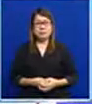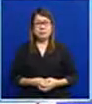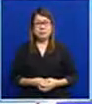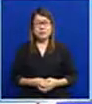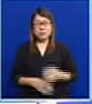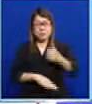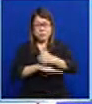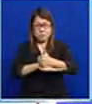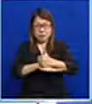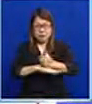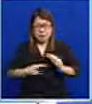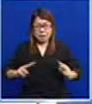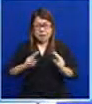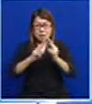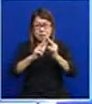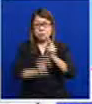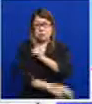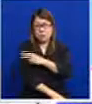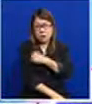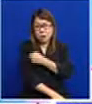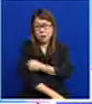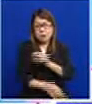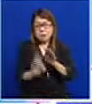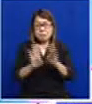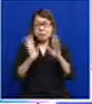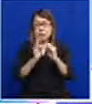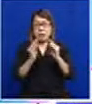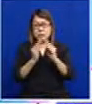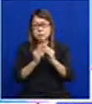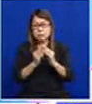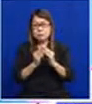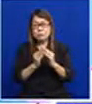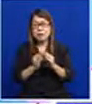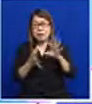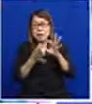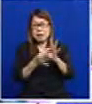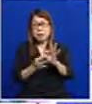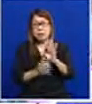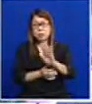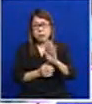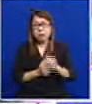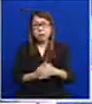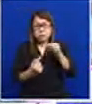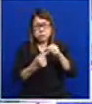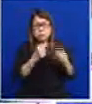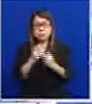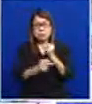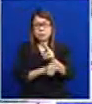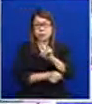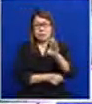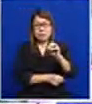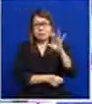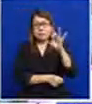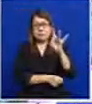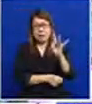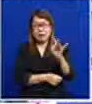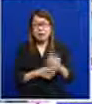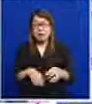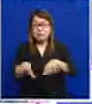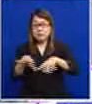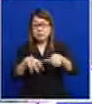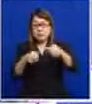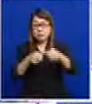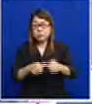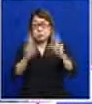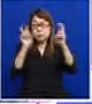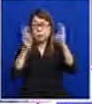รัฐมนตรีว่าการกระทรวงสาธารณสุขเปิดประชุมวิชาการกระทรวงสาธารณสุขประจำปี2558ซึ่งจัดขึ้นภาย